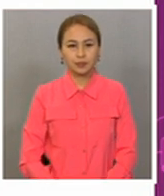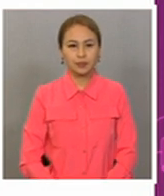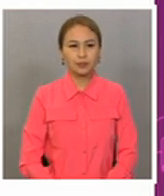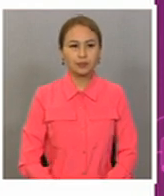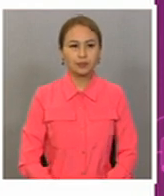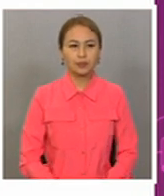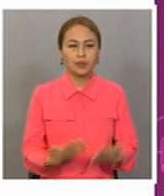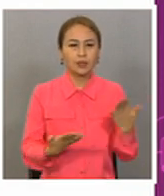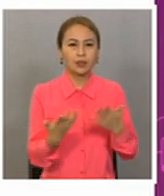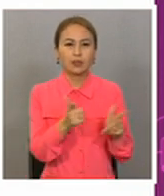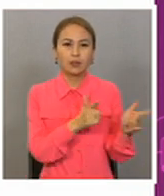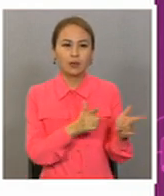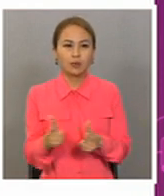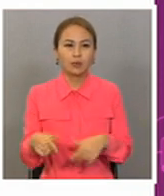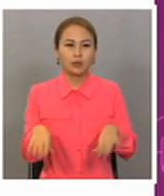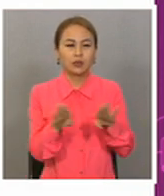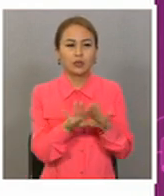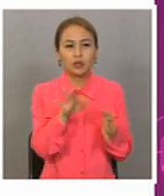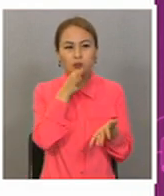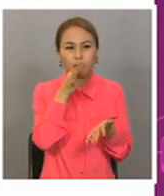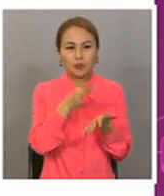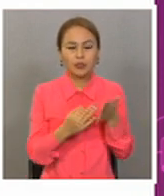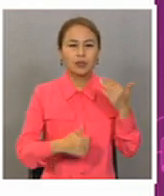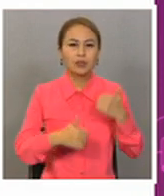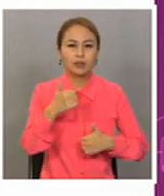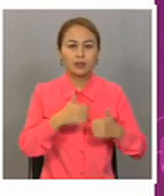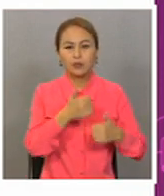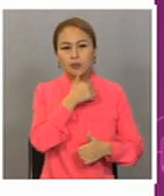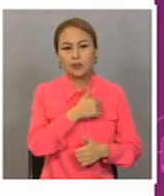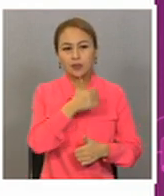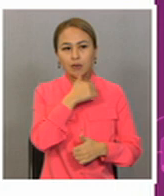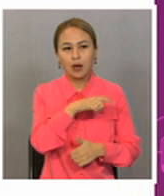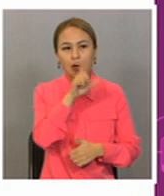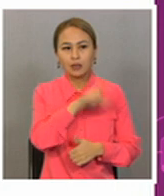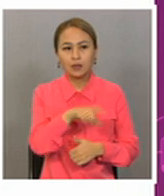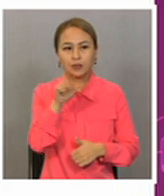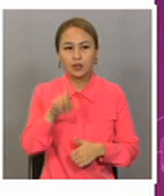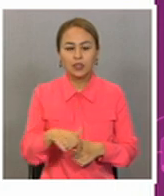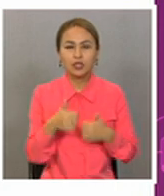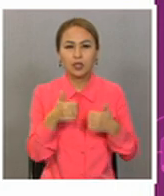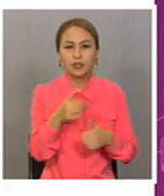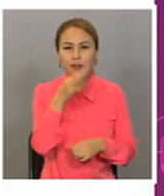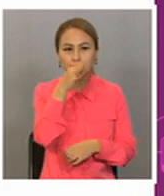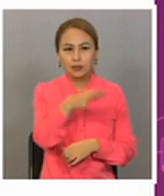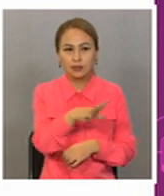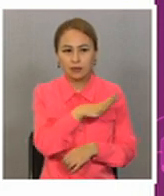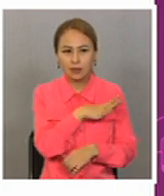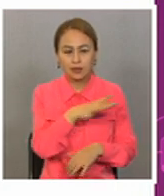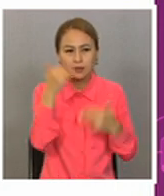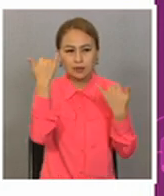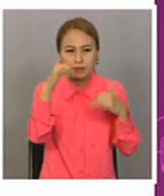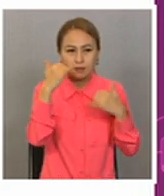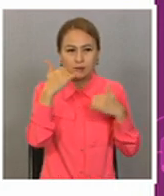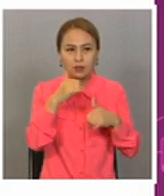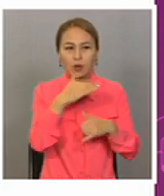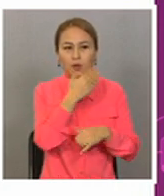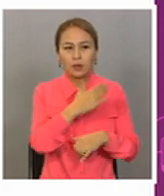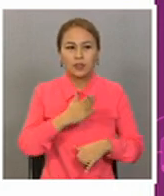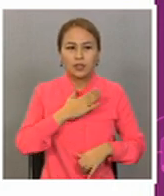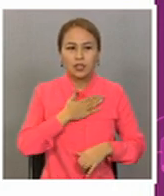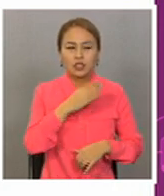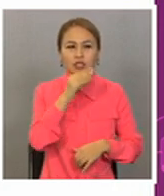Дайын болсаңдар, жауабымызды салыстырайық. Адамдар жақсы деді сиыр. Олар